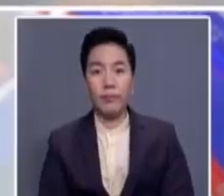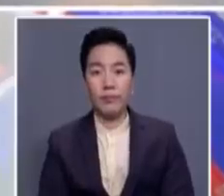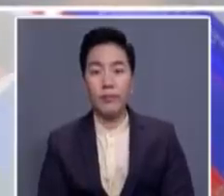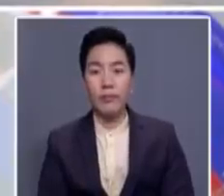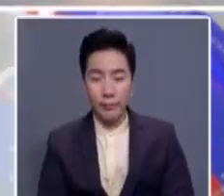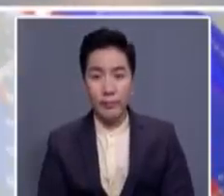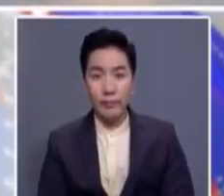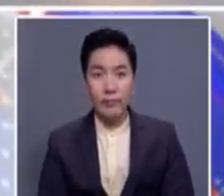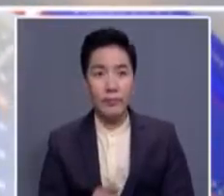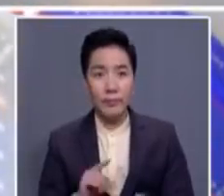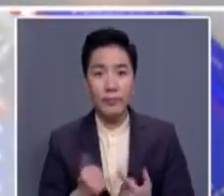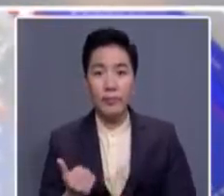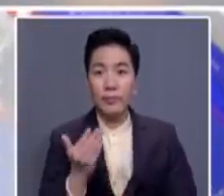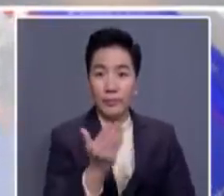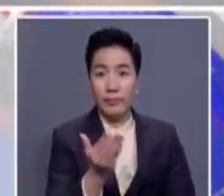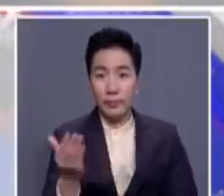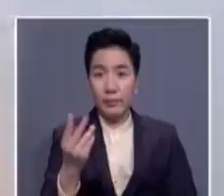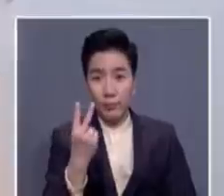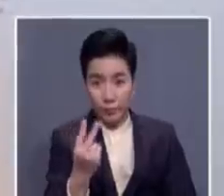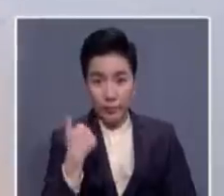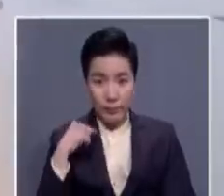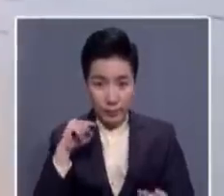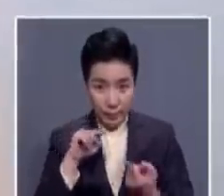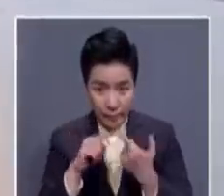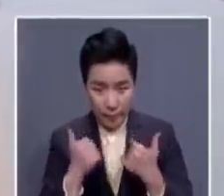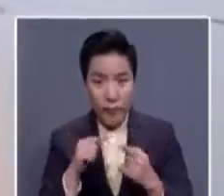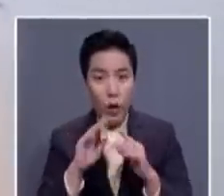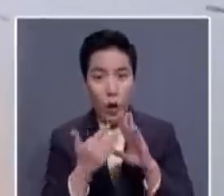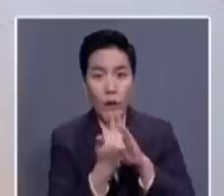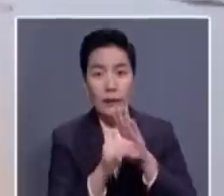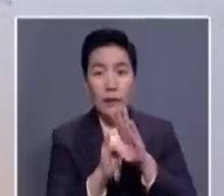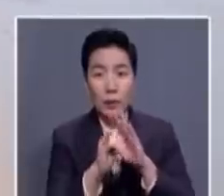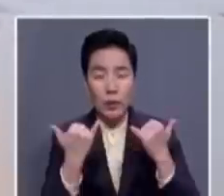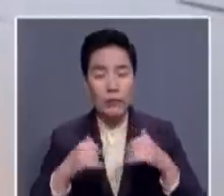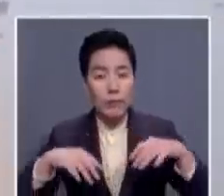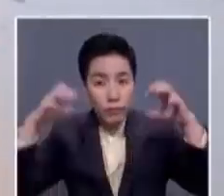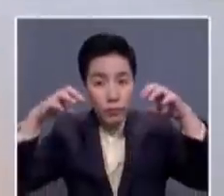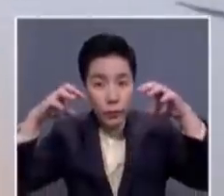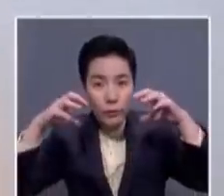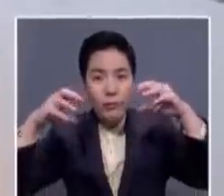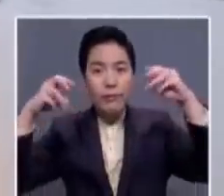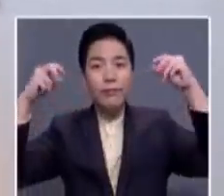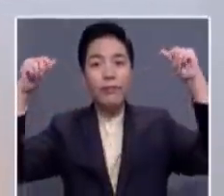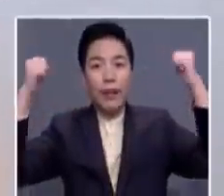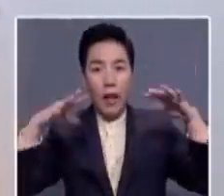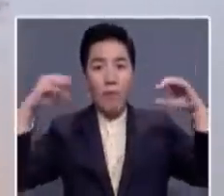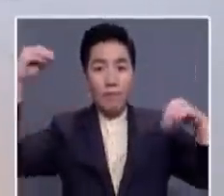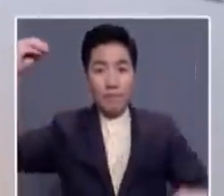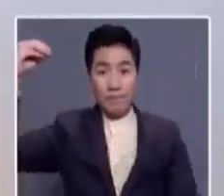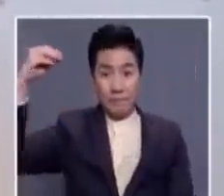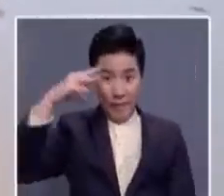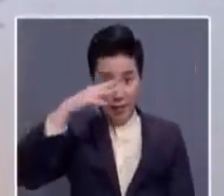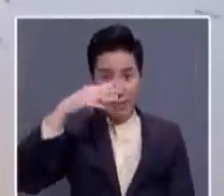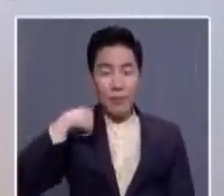ค่ะคุณนัทอาภาคุณธีรวัฒน์คะวันนี้นะคะสภาพอากาศที่จังหวัดยโสธรนะคะฝนนั้นหยุดตกแล้วก็เริ่มเห็นแสงแดดในช่